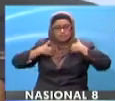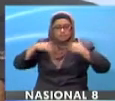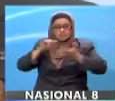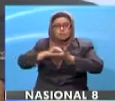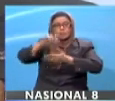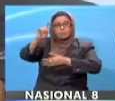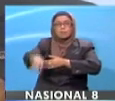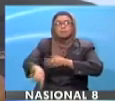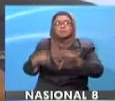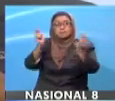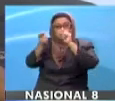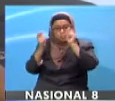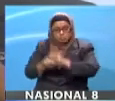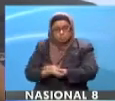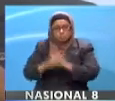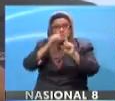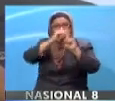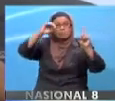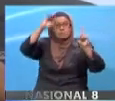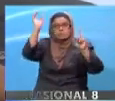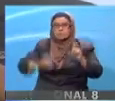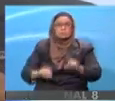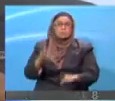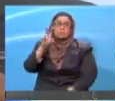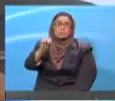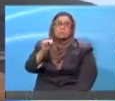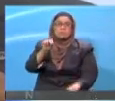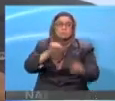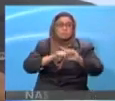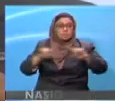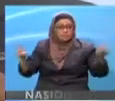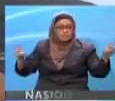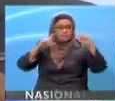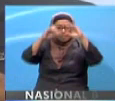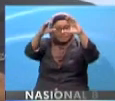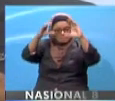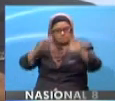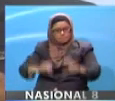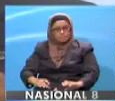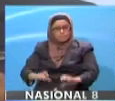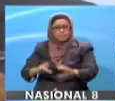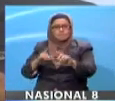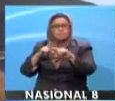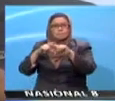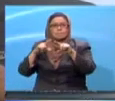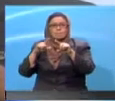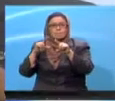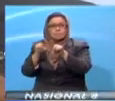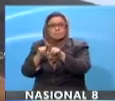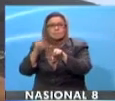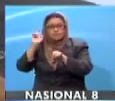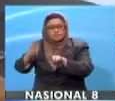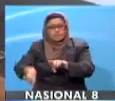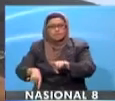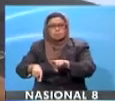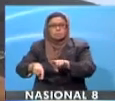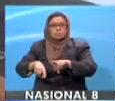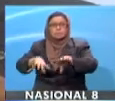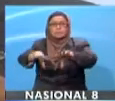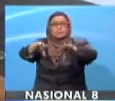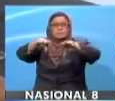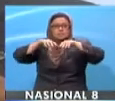harus ditukar 100%. Tidak. Tapi seperti mana Tuan dah sebut, kita harus mengadaptasi.